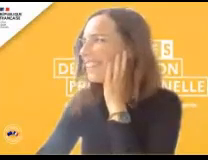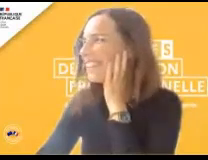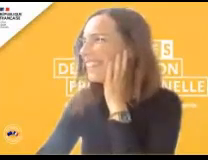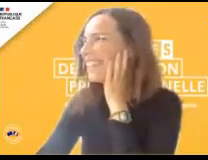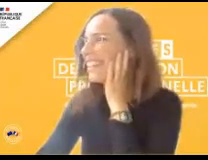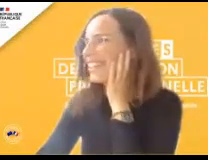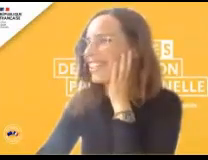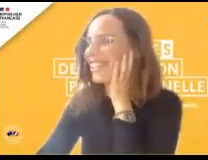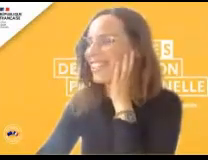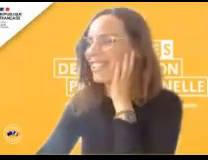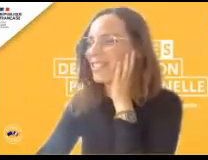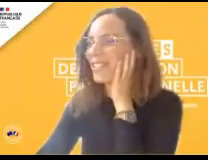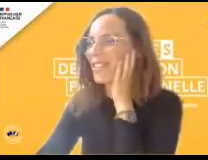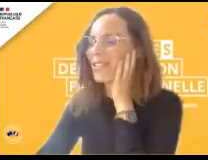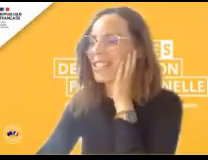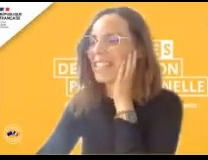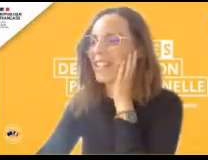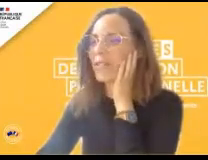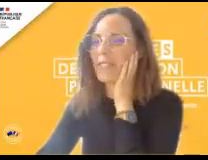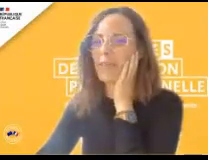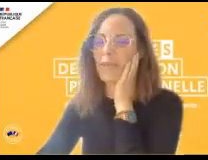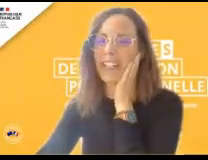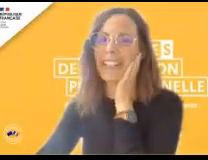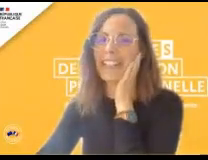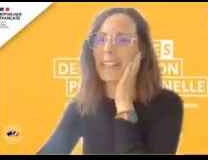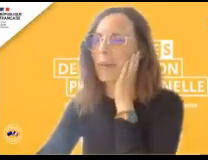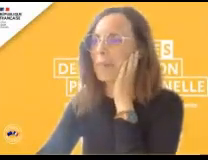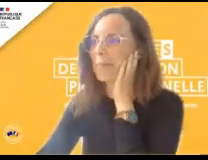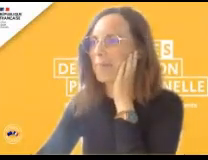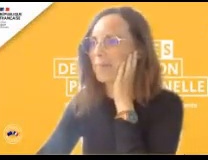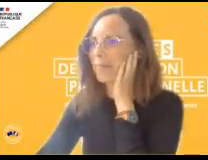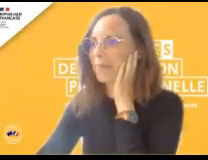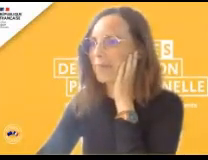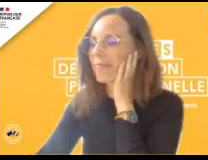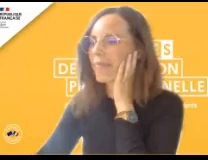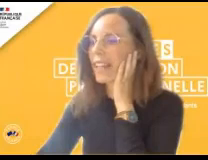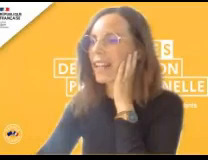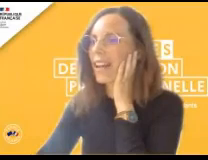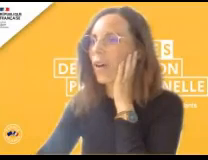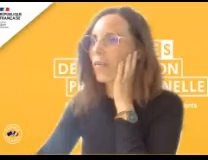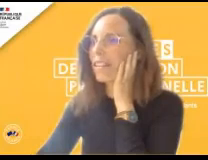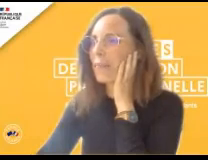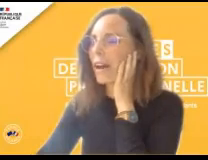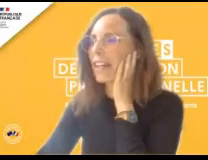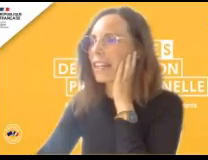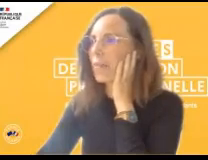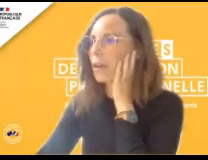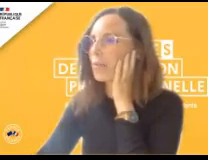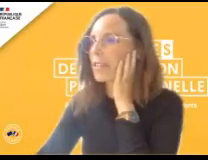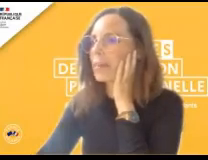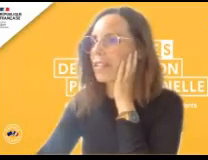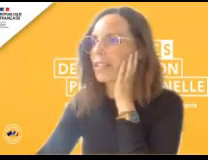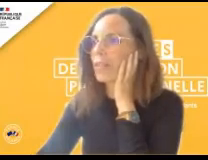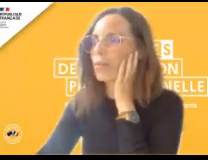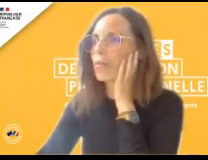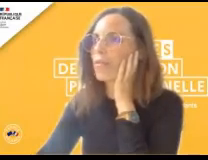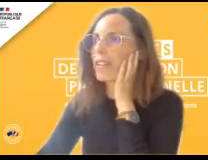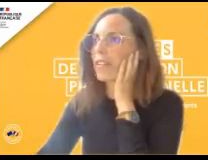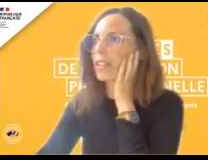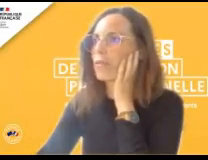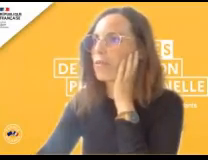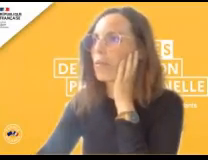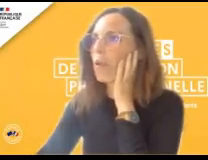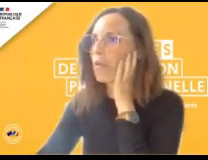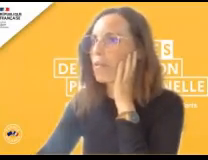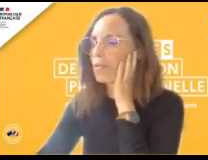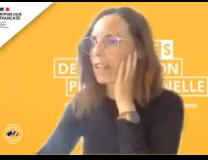questions du logiciel de visio. Voilà, n'hésitez pas. On va démarrer par une petite présentation du conseil